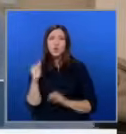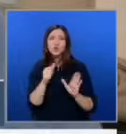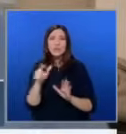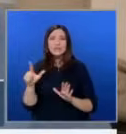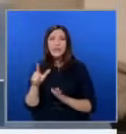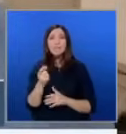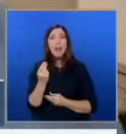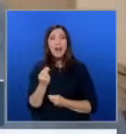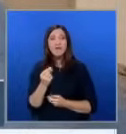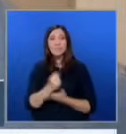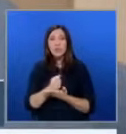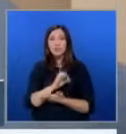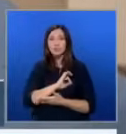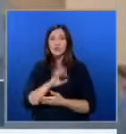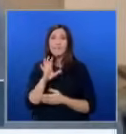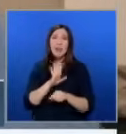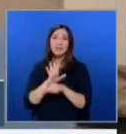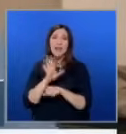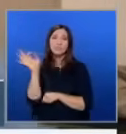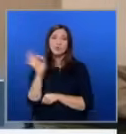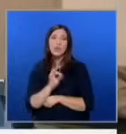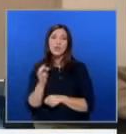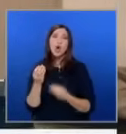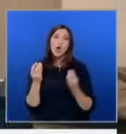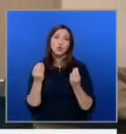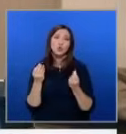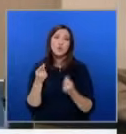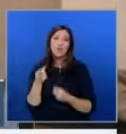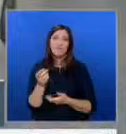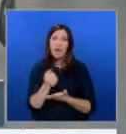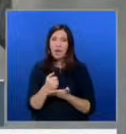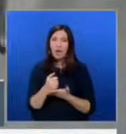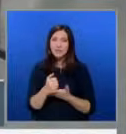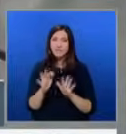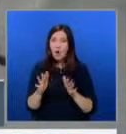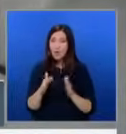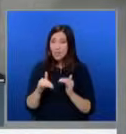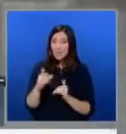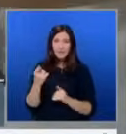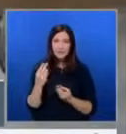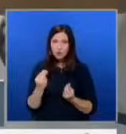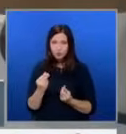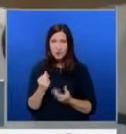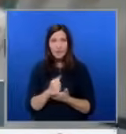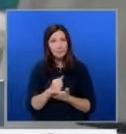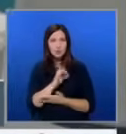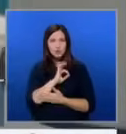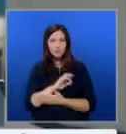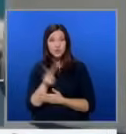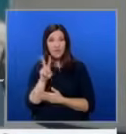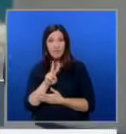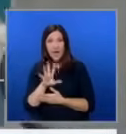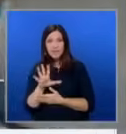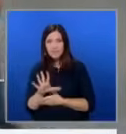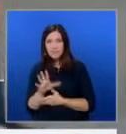лева, аптеката ще получава 15% от стойността на този лекарствен продукт. Ако е над тази сума, аптеката ще получава